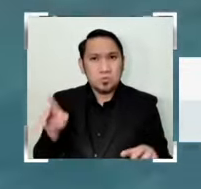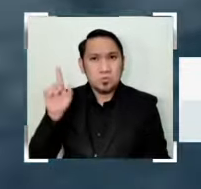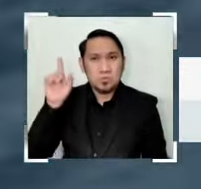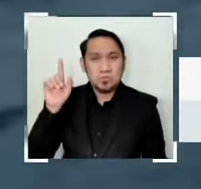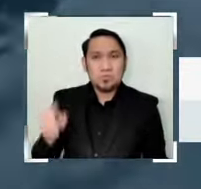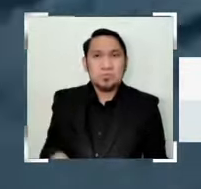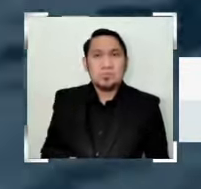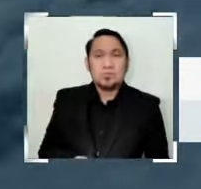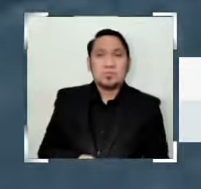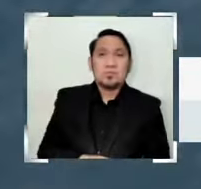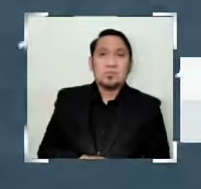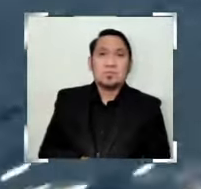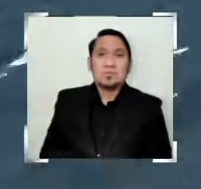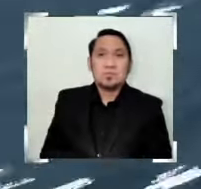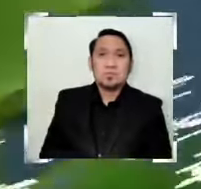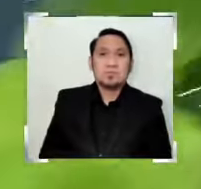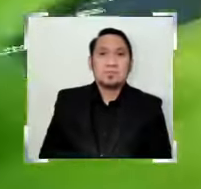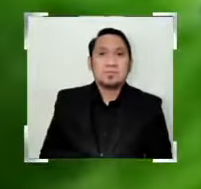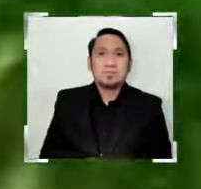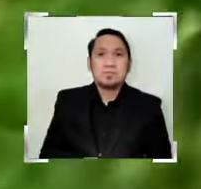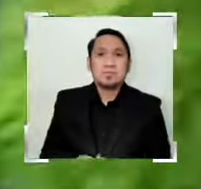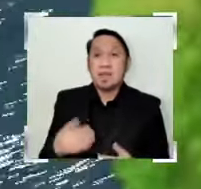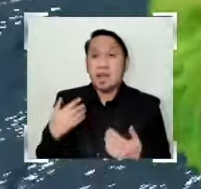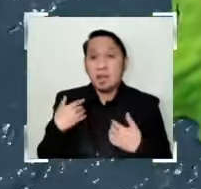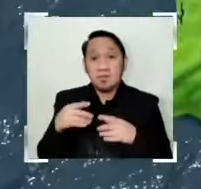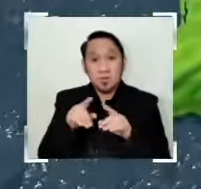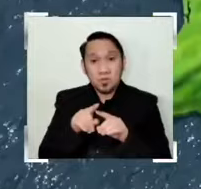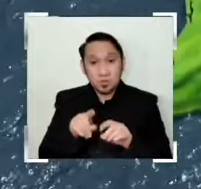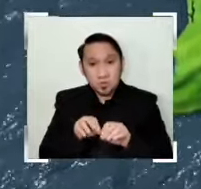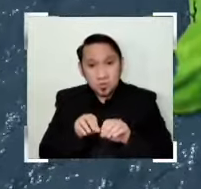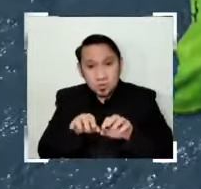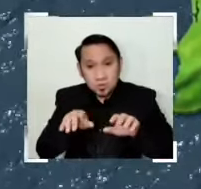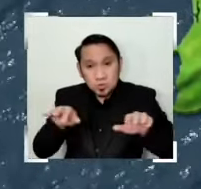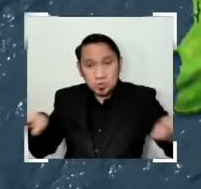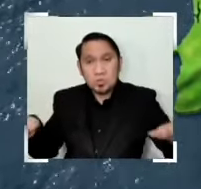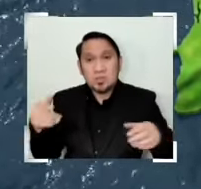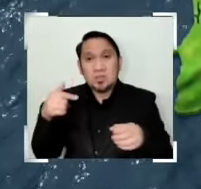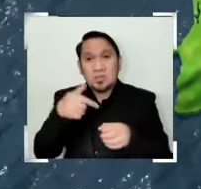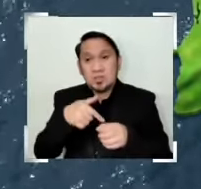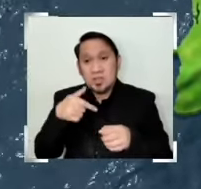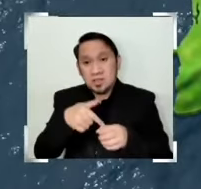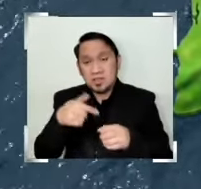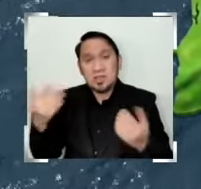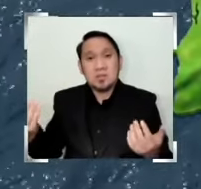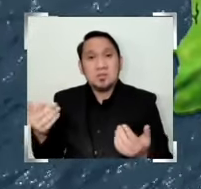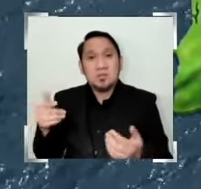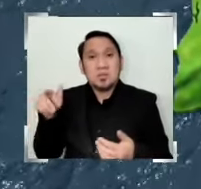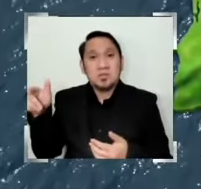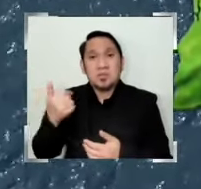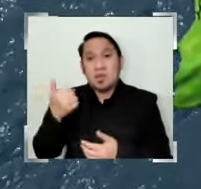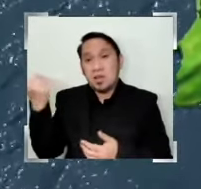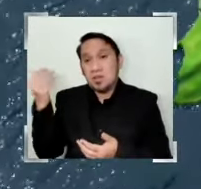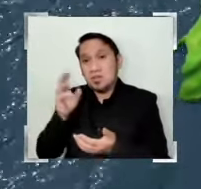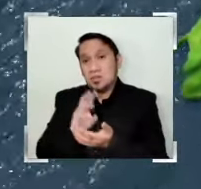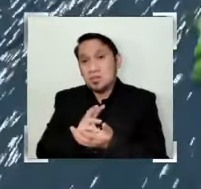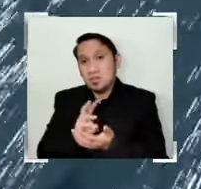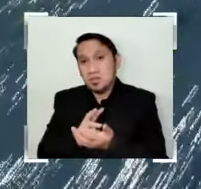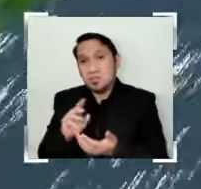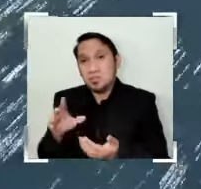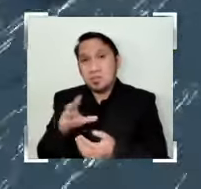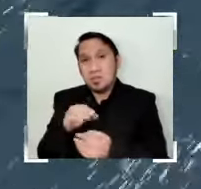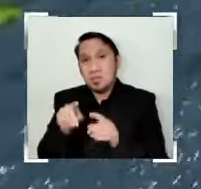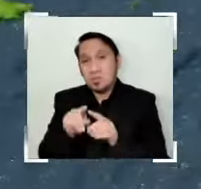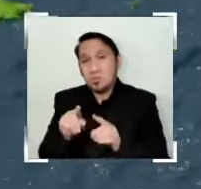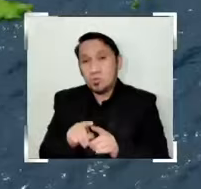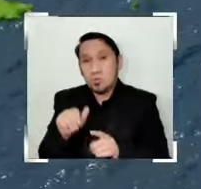Empress. May oil slick na sa baybayin ng ilang bayan ng Oriental Mindoro at sa Semirara sa Caloya Antique. Bukod